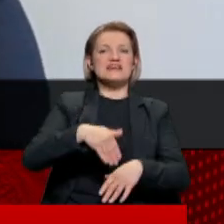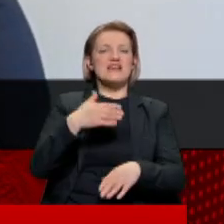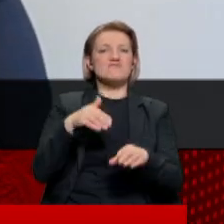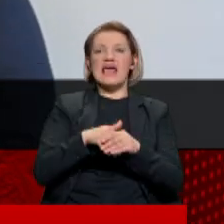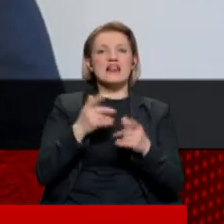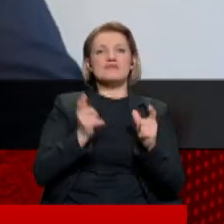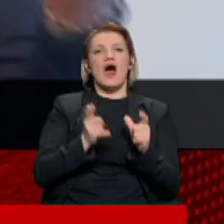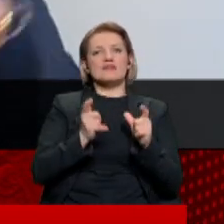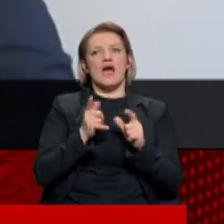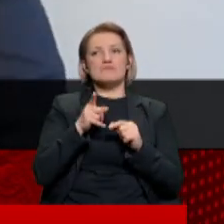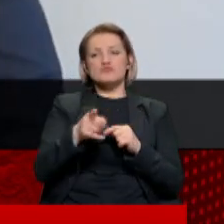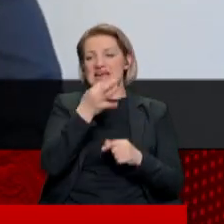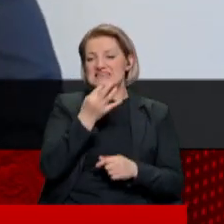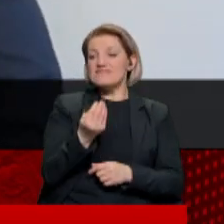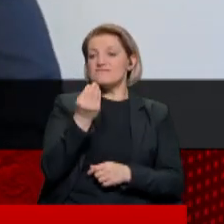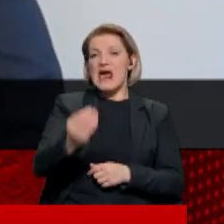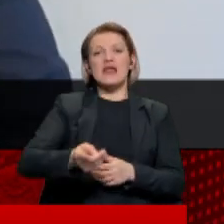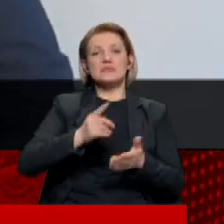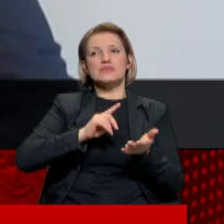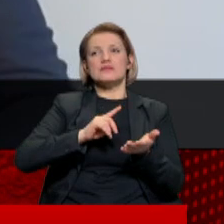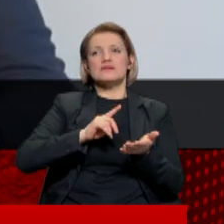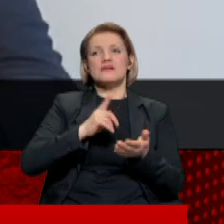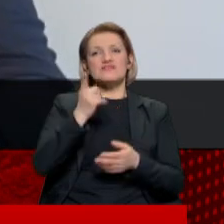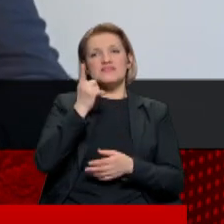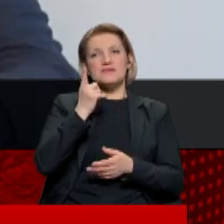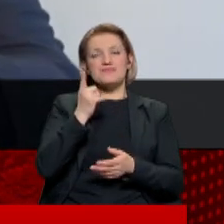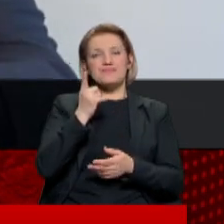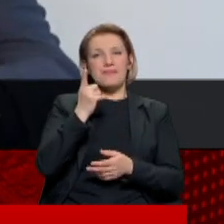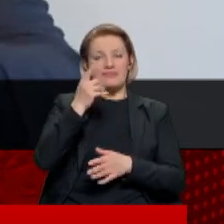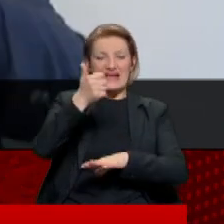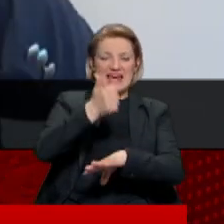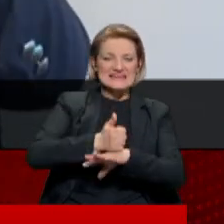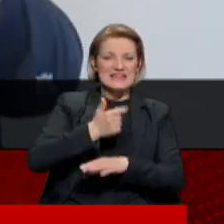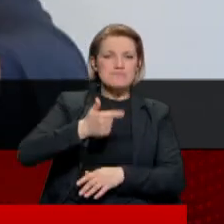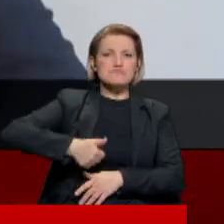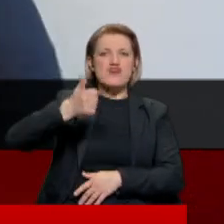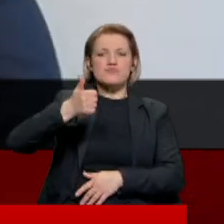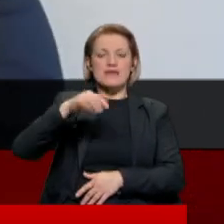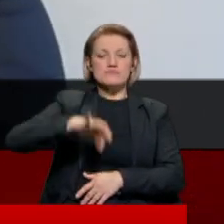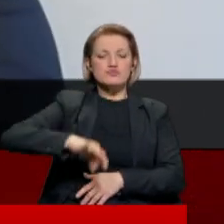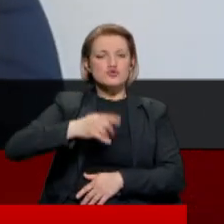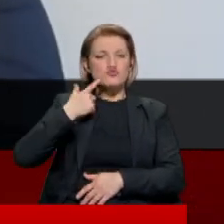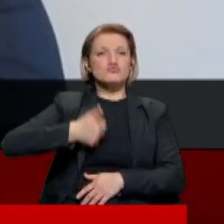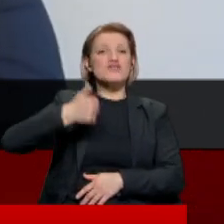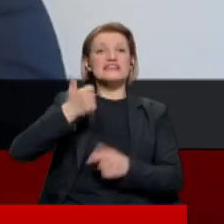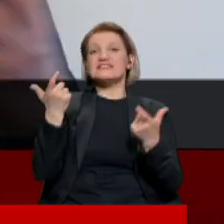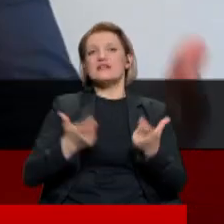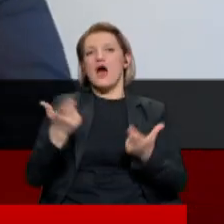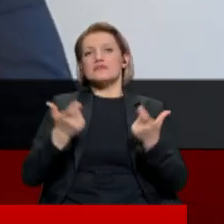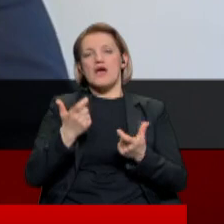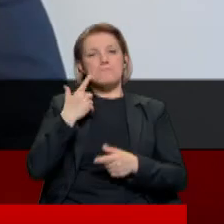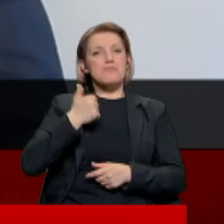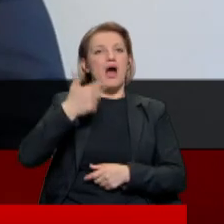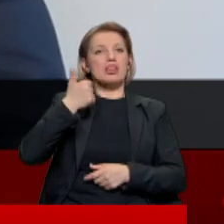vekiller nerede? Buna müsaade eden devrin, iktidarın başbakanı, bugünün cumhurbaşkanı nerede?